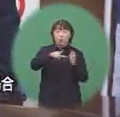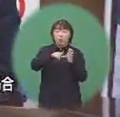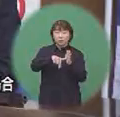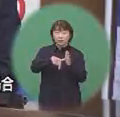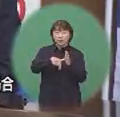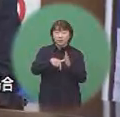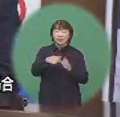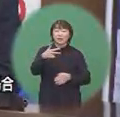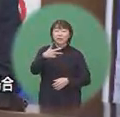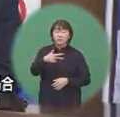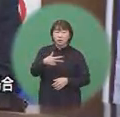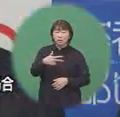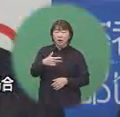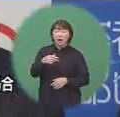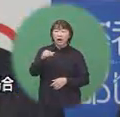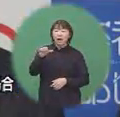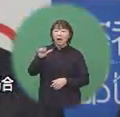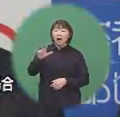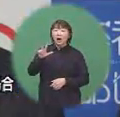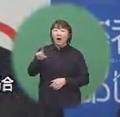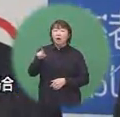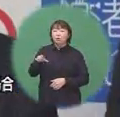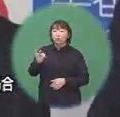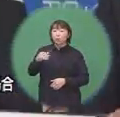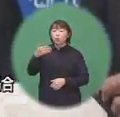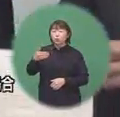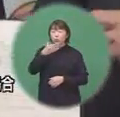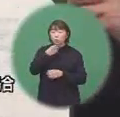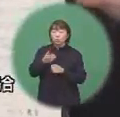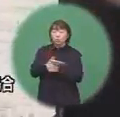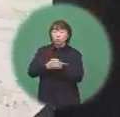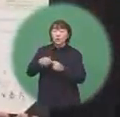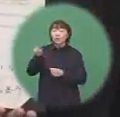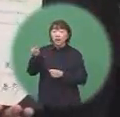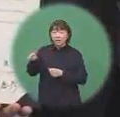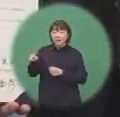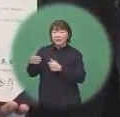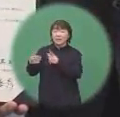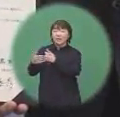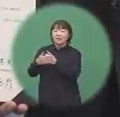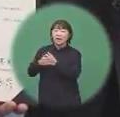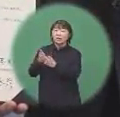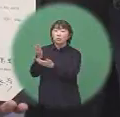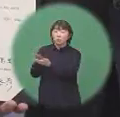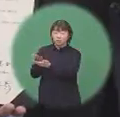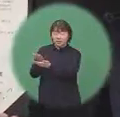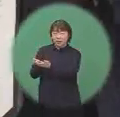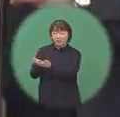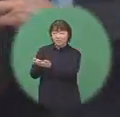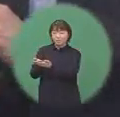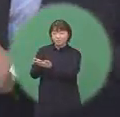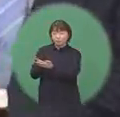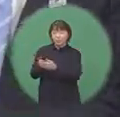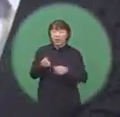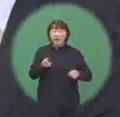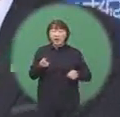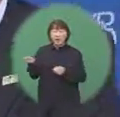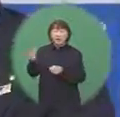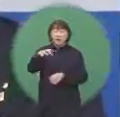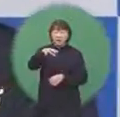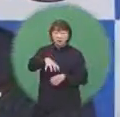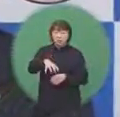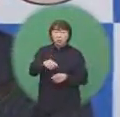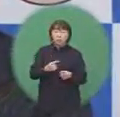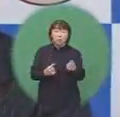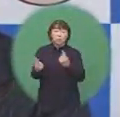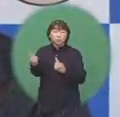山市はアルソック福島に支援協力を要請。避難所で来訪者の案内や誘導